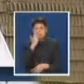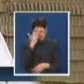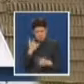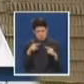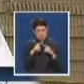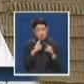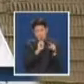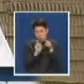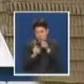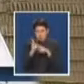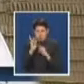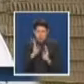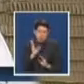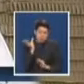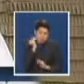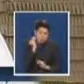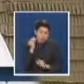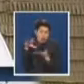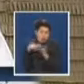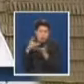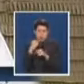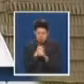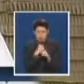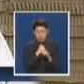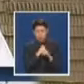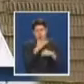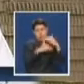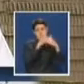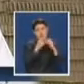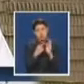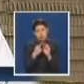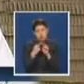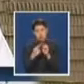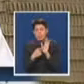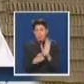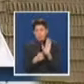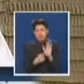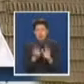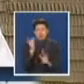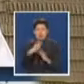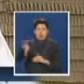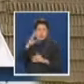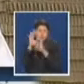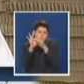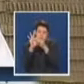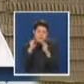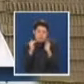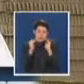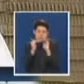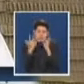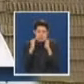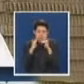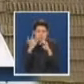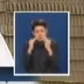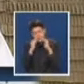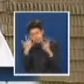รื่องซึ่งผมรับฟังแล้วก็พยายามดำเนินการอยู่นะครับอย่างเช่นที่มีการกังวลกันเรื่องการละเมิดสิทธิ์ทางการเมืองอะไร